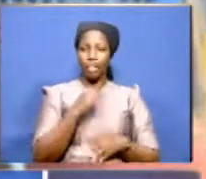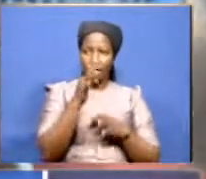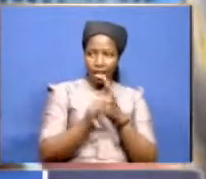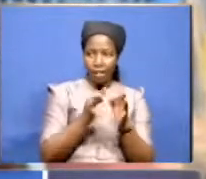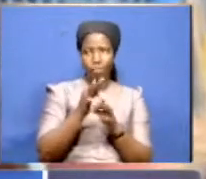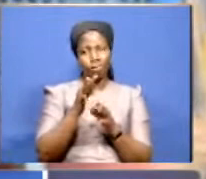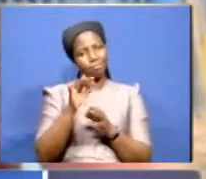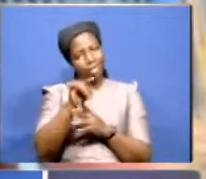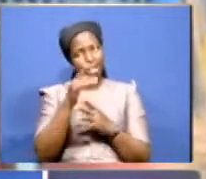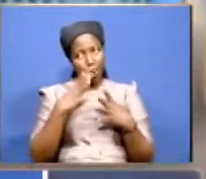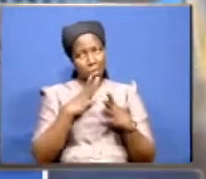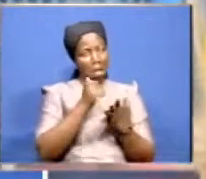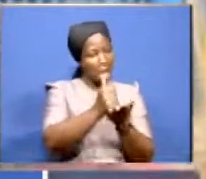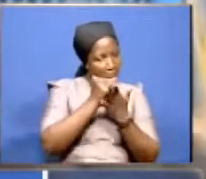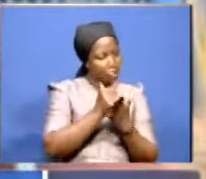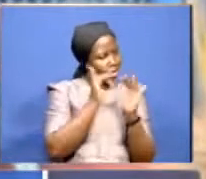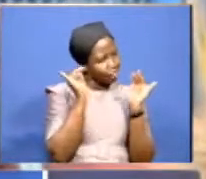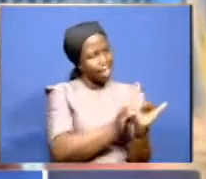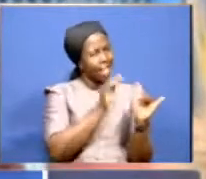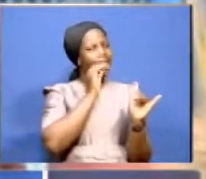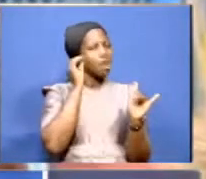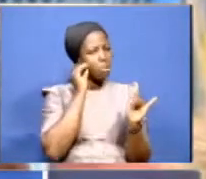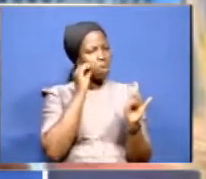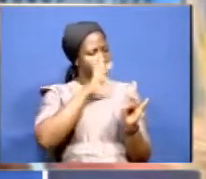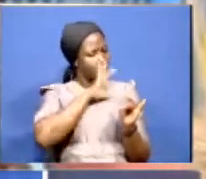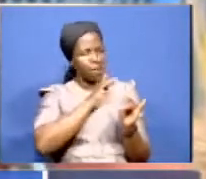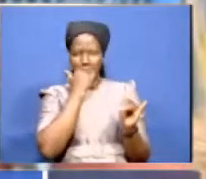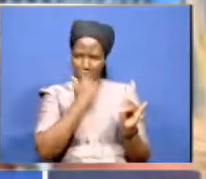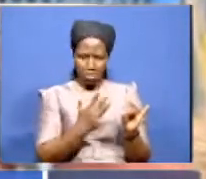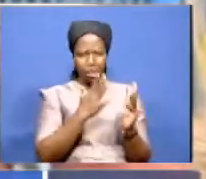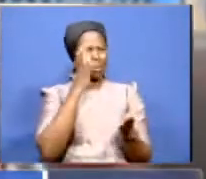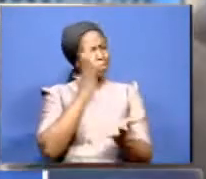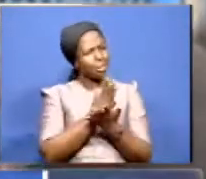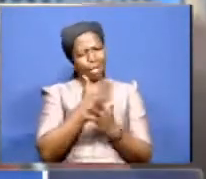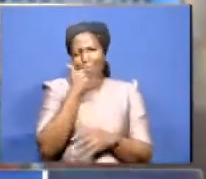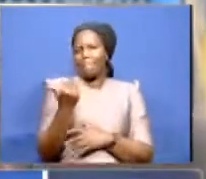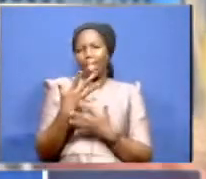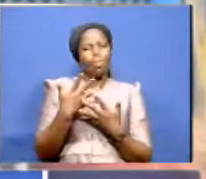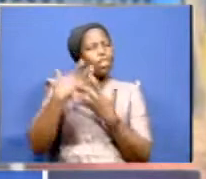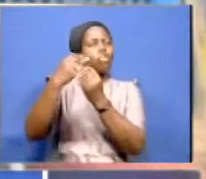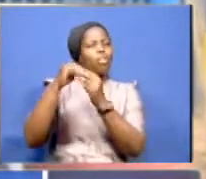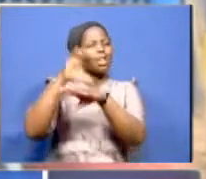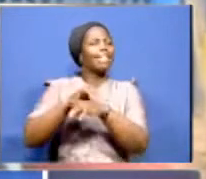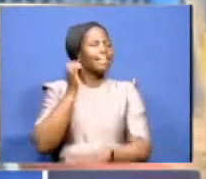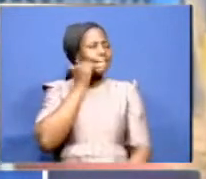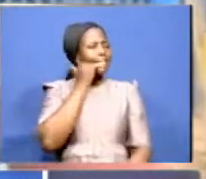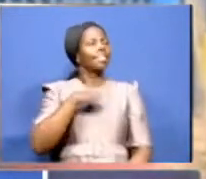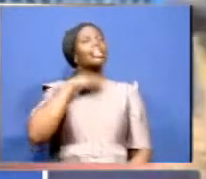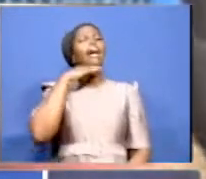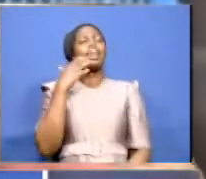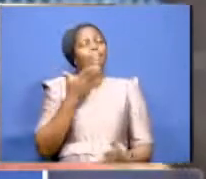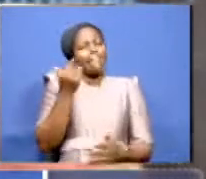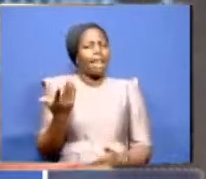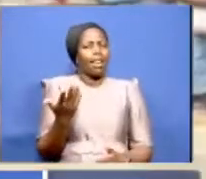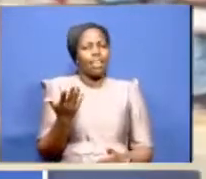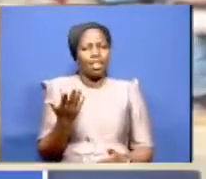anatusaidia tulale ndani ya nyumba na hakuna faida yote tunabata, heri afadhali tubata hiyo mgonjwa tukufe mara moja. Basi